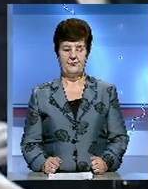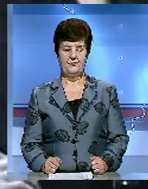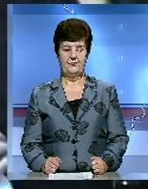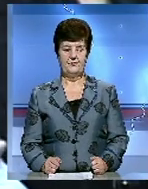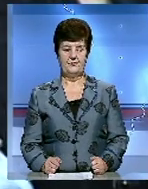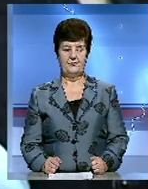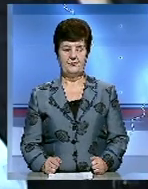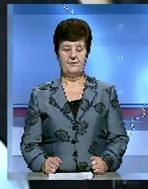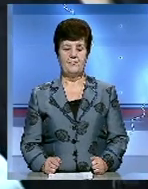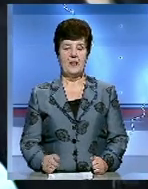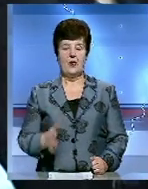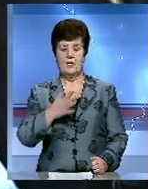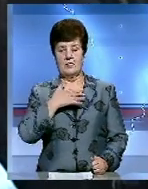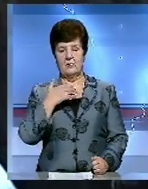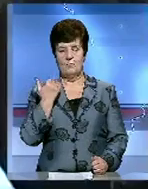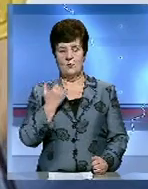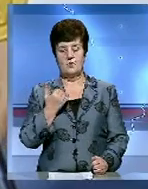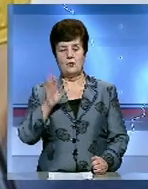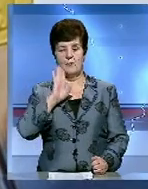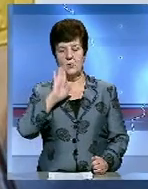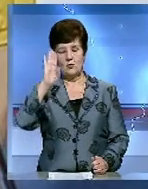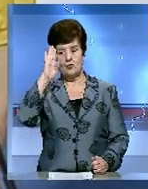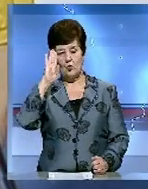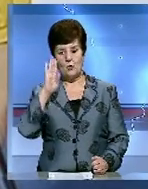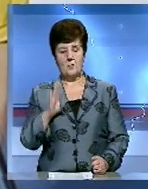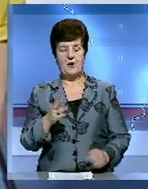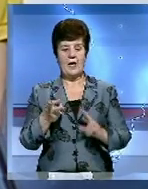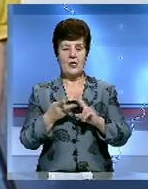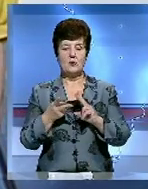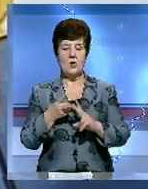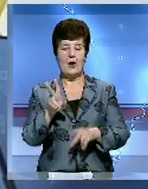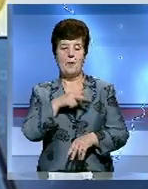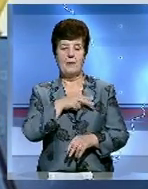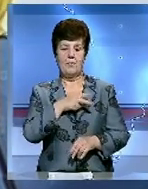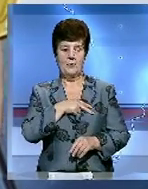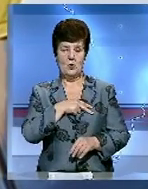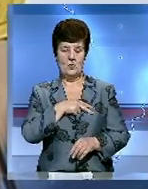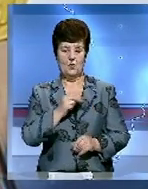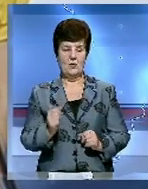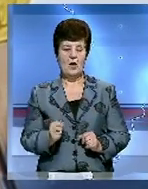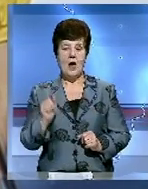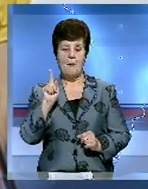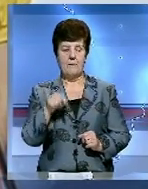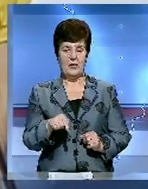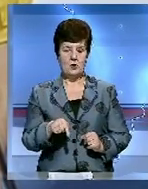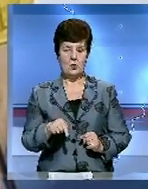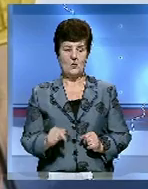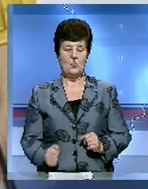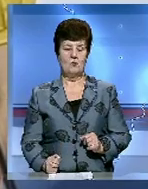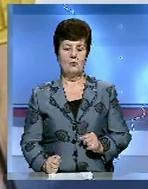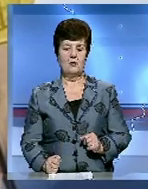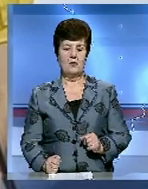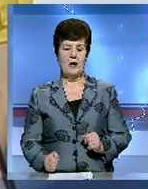Foarte mult, doamnelor și domnilor, cel de-al doilea premiu pentru